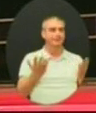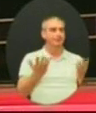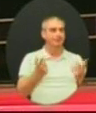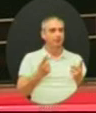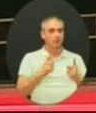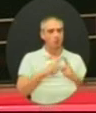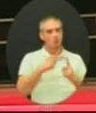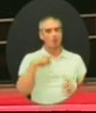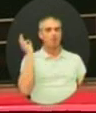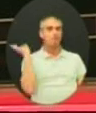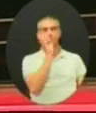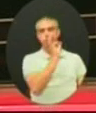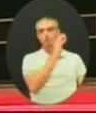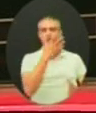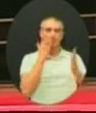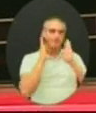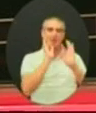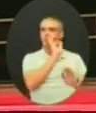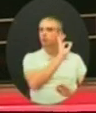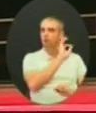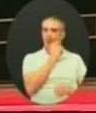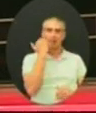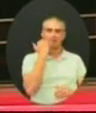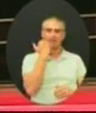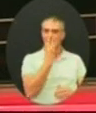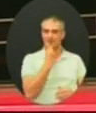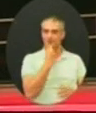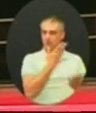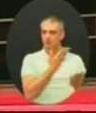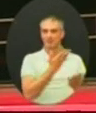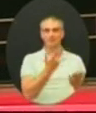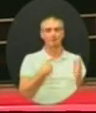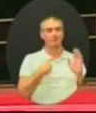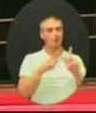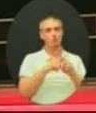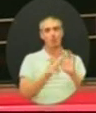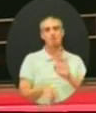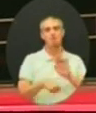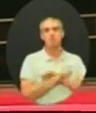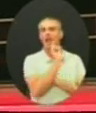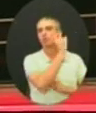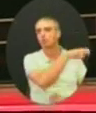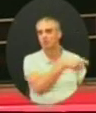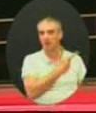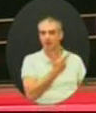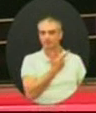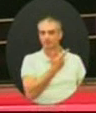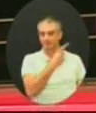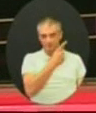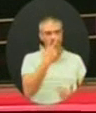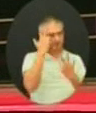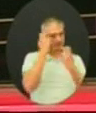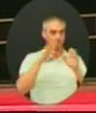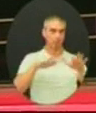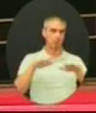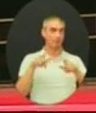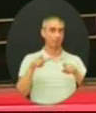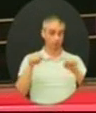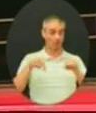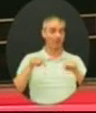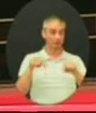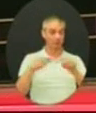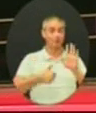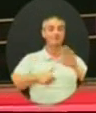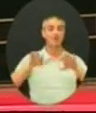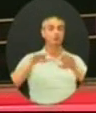למעילה באמון, בגידה, דחייה, אי קבלה וכדומה. והם ציפו שהממשלה הזאת,